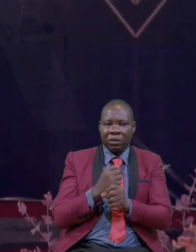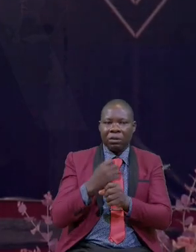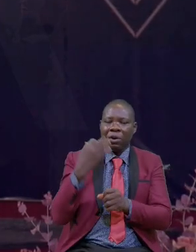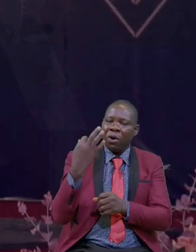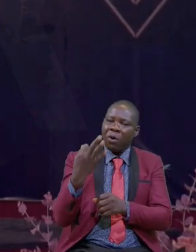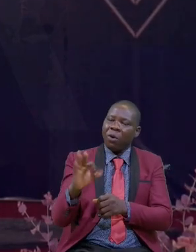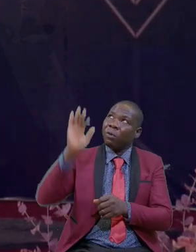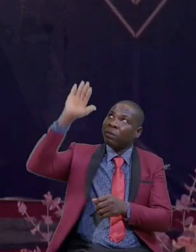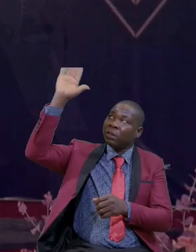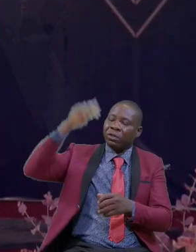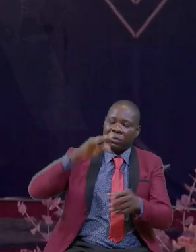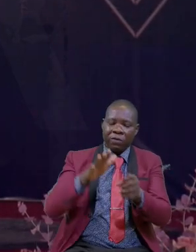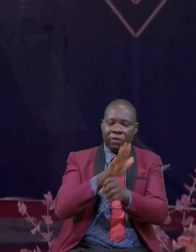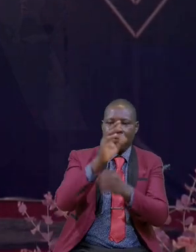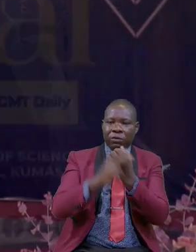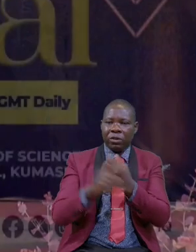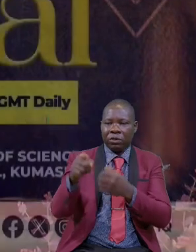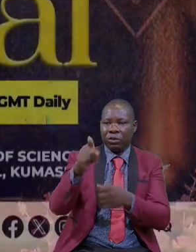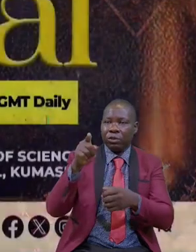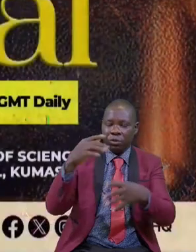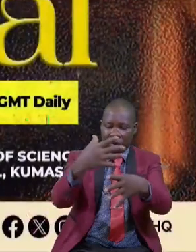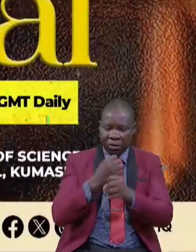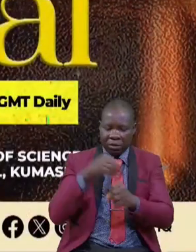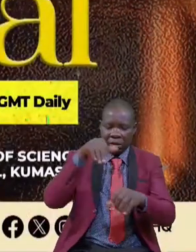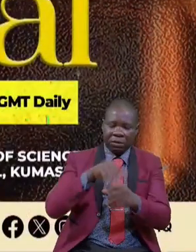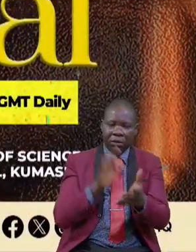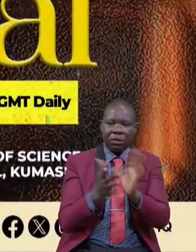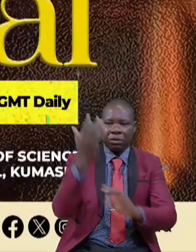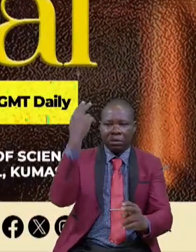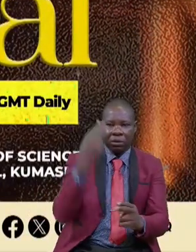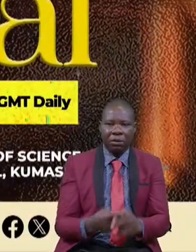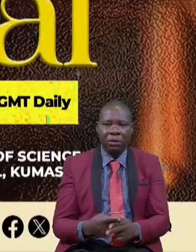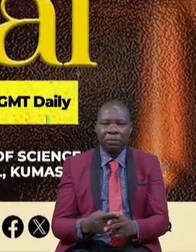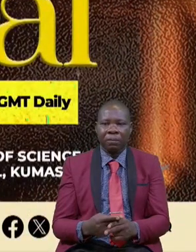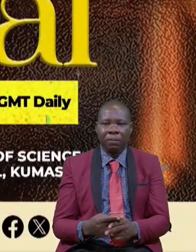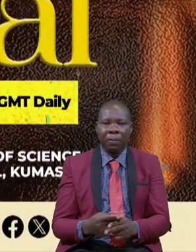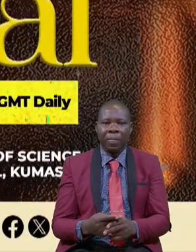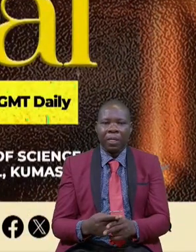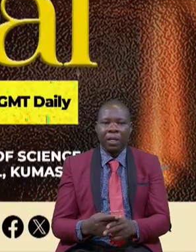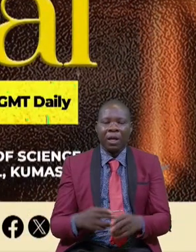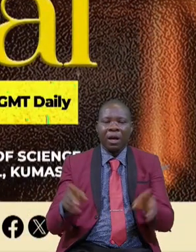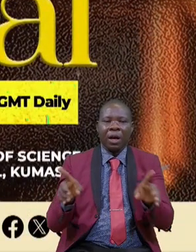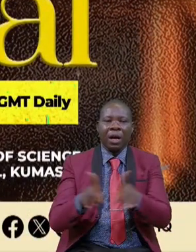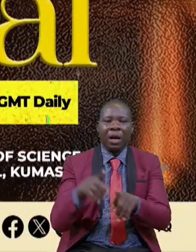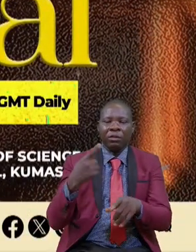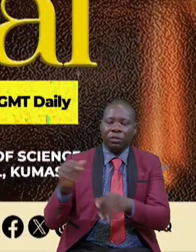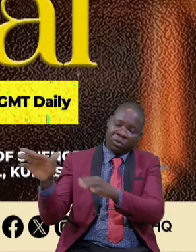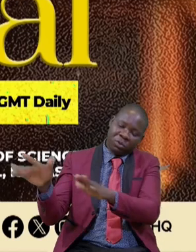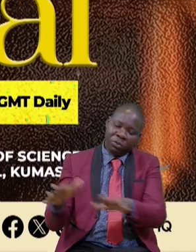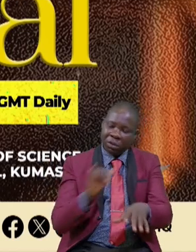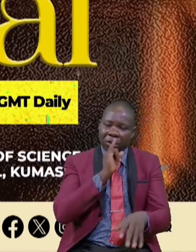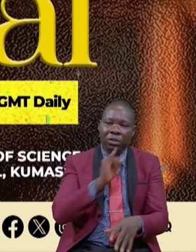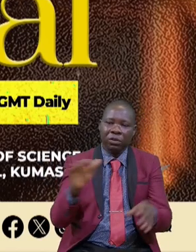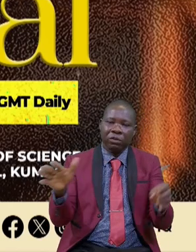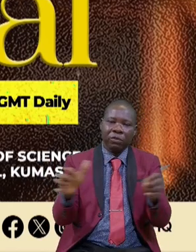You receive in Jesus' name. Tu recevras au nom de Jésus. As the ocean comme l'océan is full. Est plein, full of